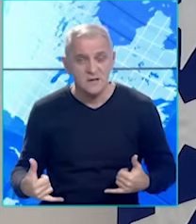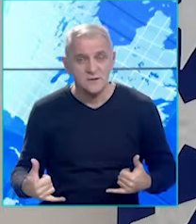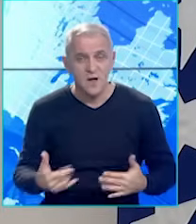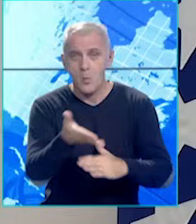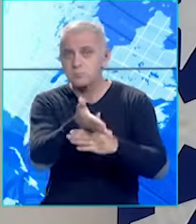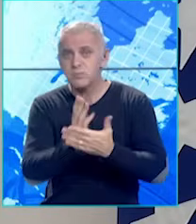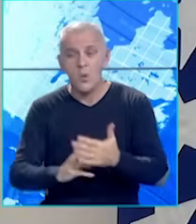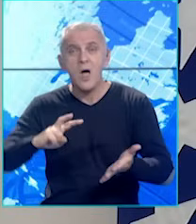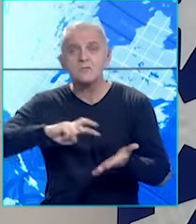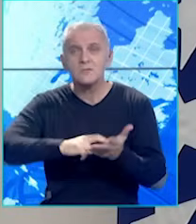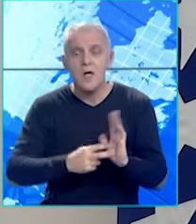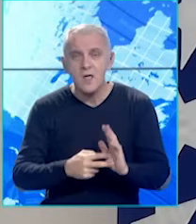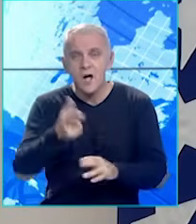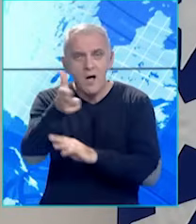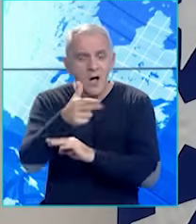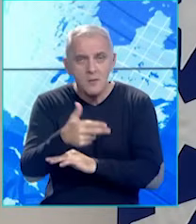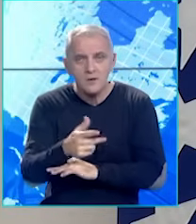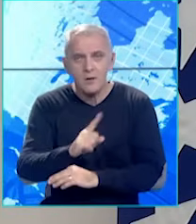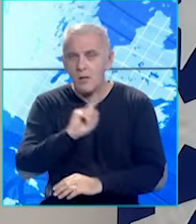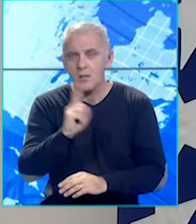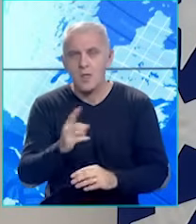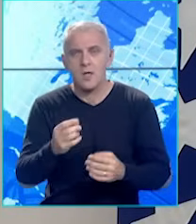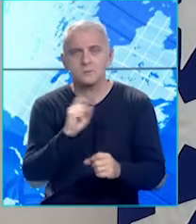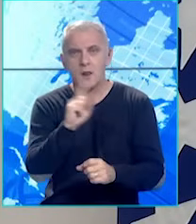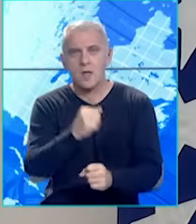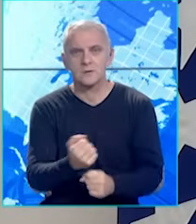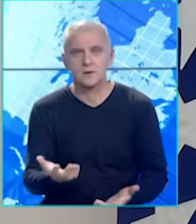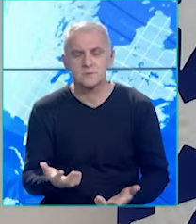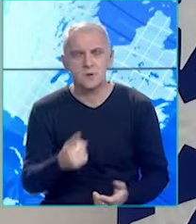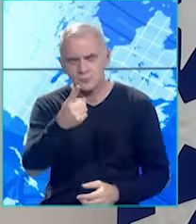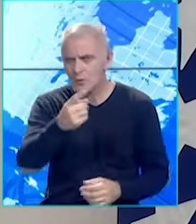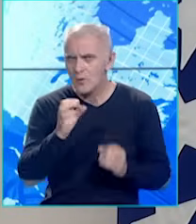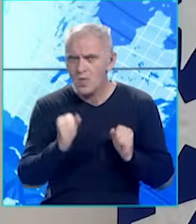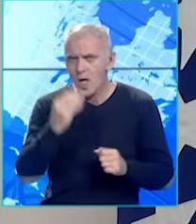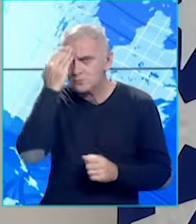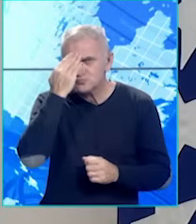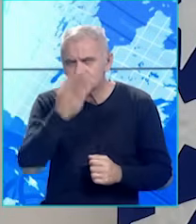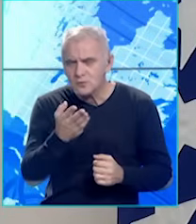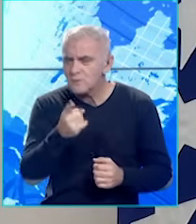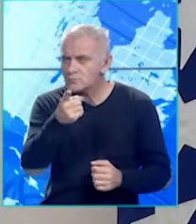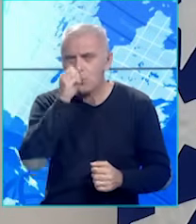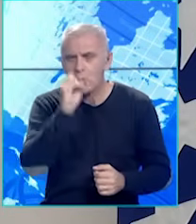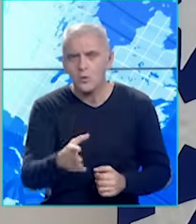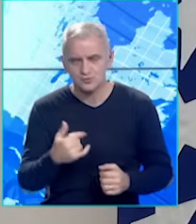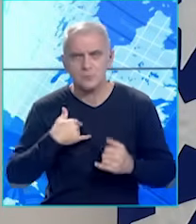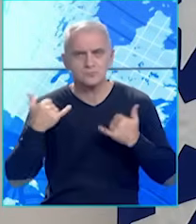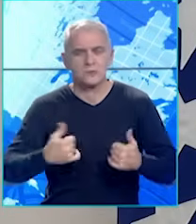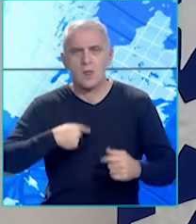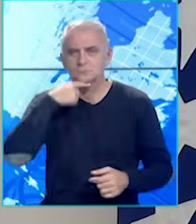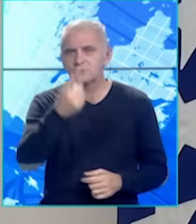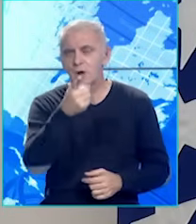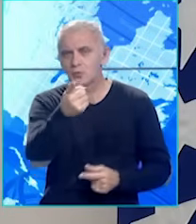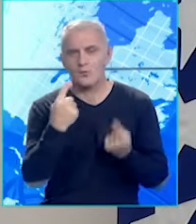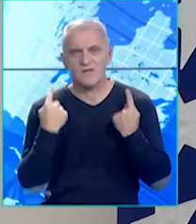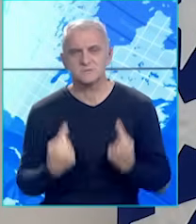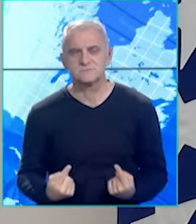pola tehnike, konkretno kamera, dakle, nije u funkciji, ne radi. Vrlo sumljivo, vrlo loše i to smo danas iznijeli, dakle, taj stav